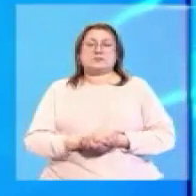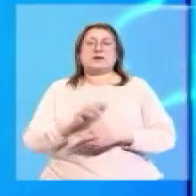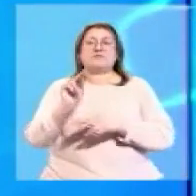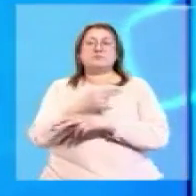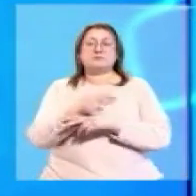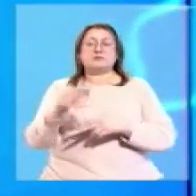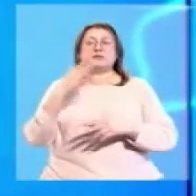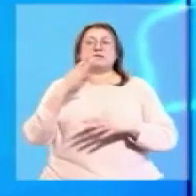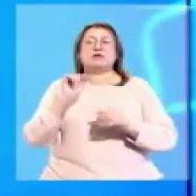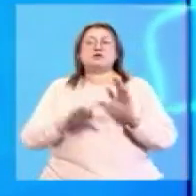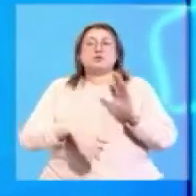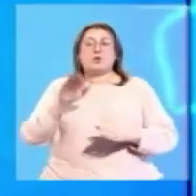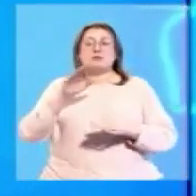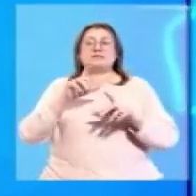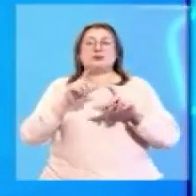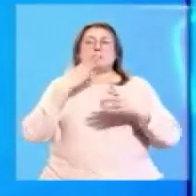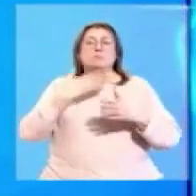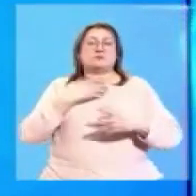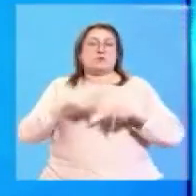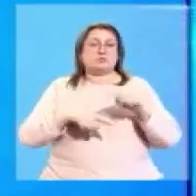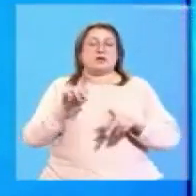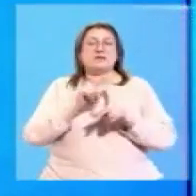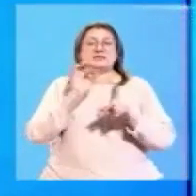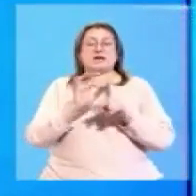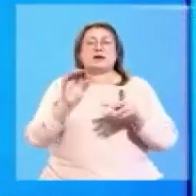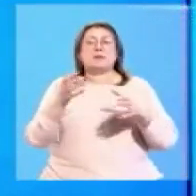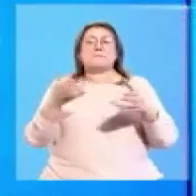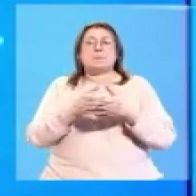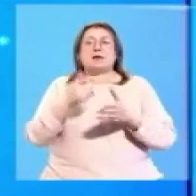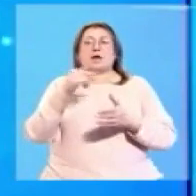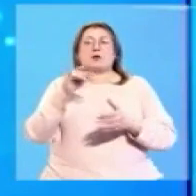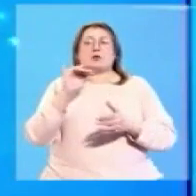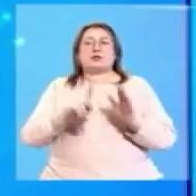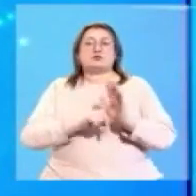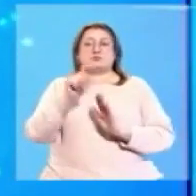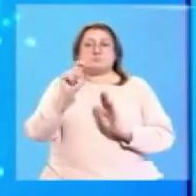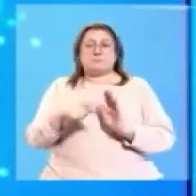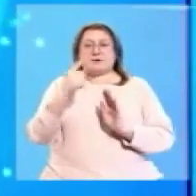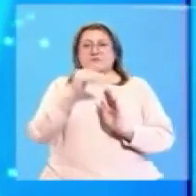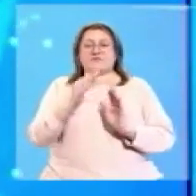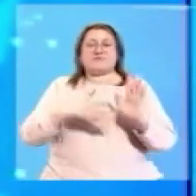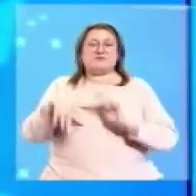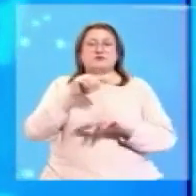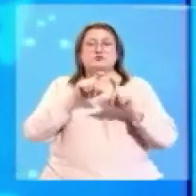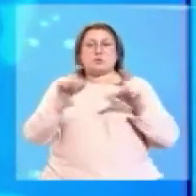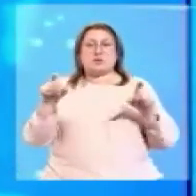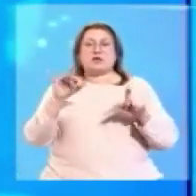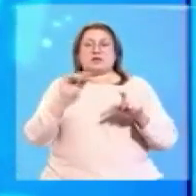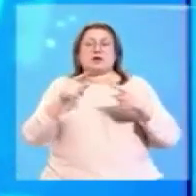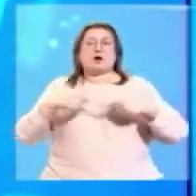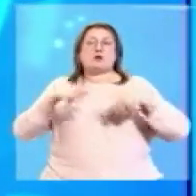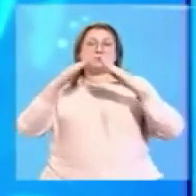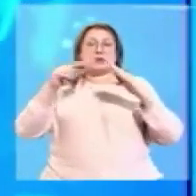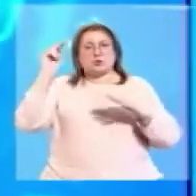Воспитать патриотизм со школьной скамьи – такова цель акции «Партогероя», которая стартует 1 февраля во всех школах, а также